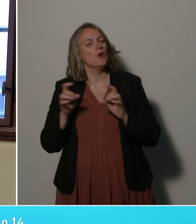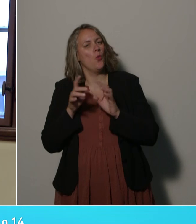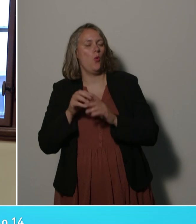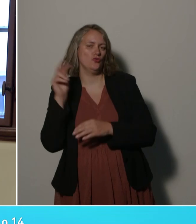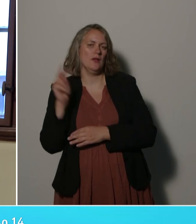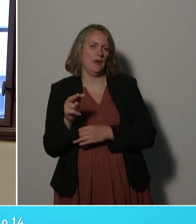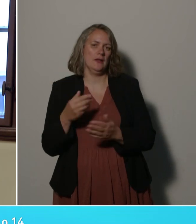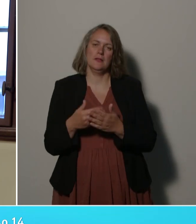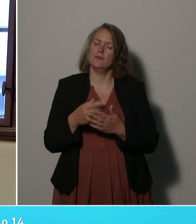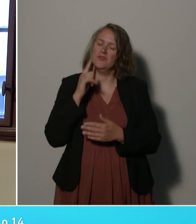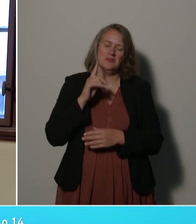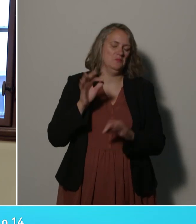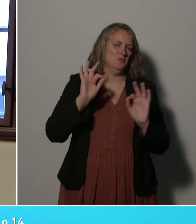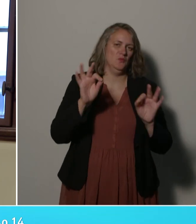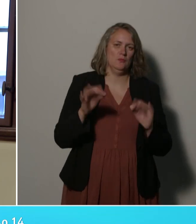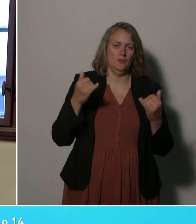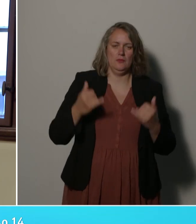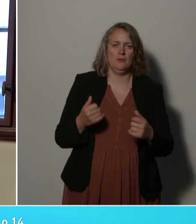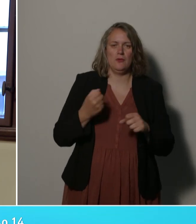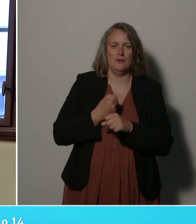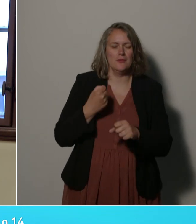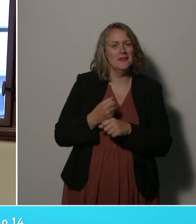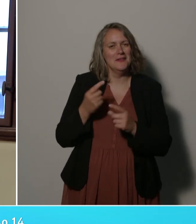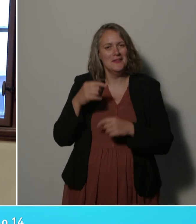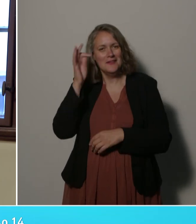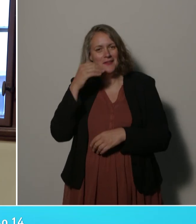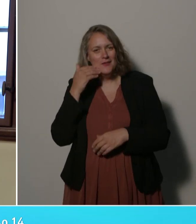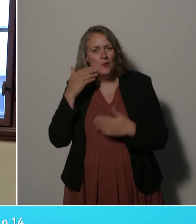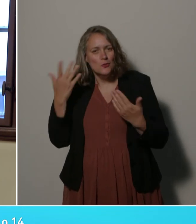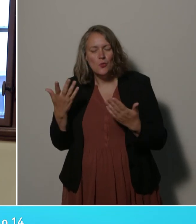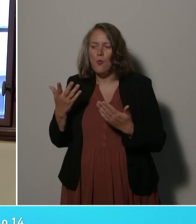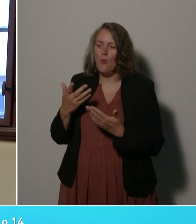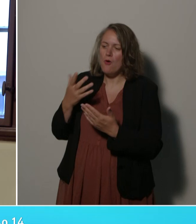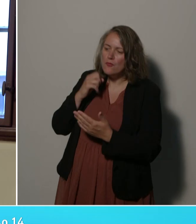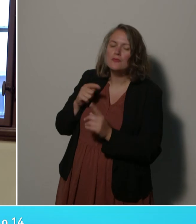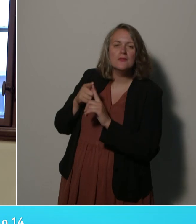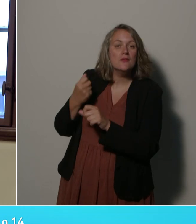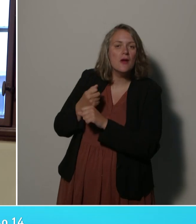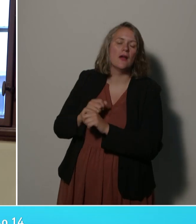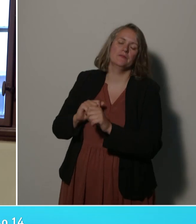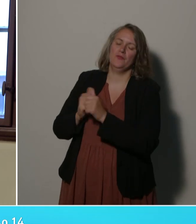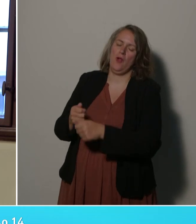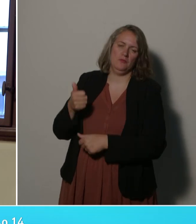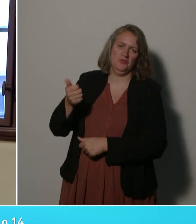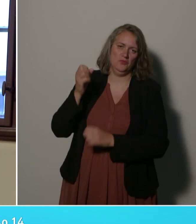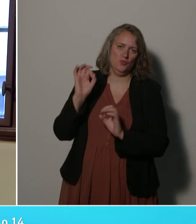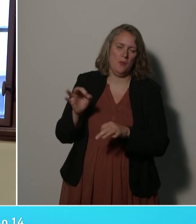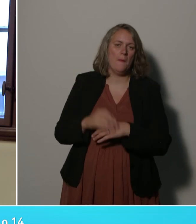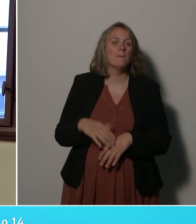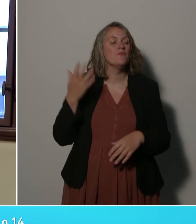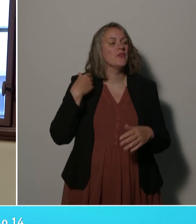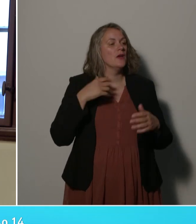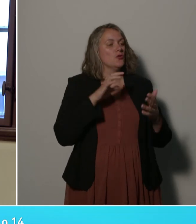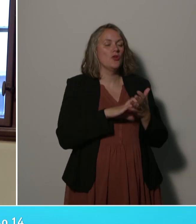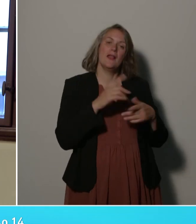möchte auch kurz noch das Ergebnis des Stadtentwicklungsausschusses Ihnen hier zur Kenntnis geben. Im Stadtentwicklungsausschuss gab es